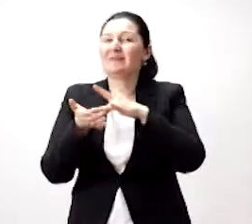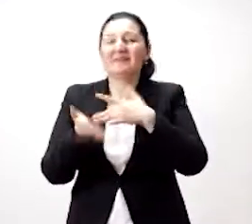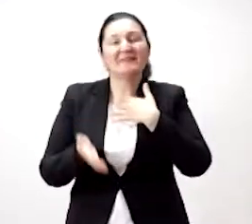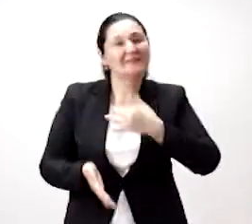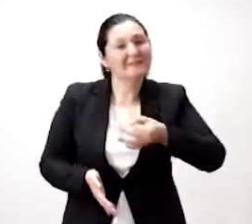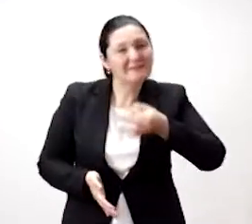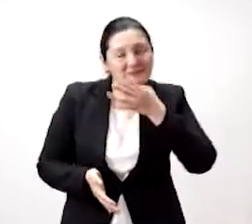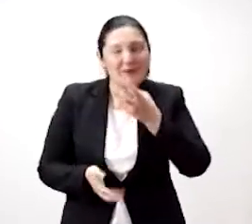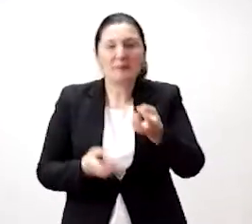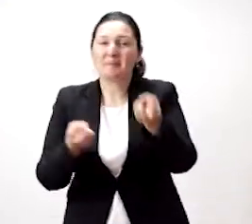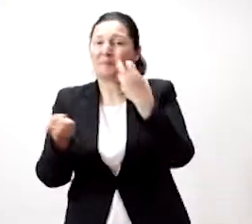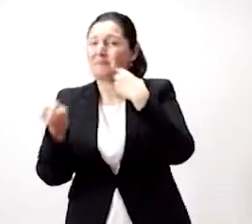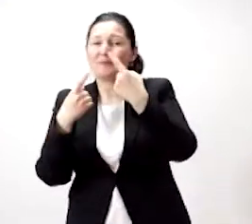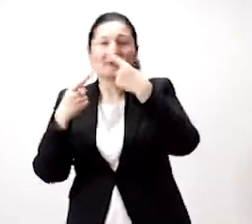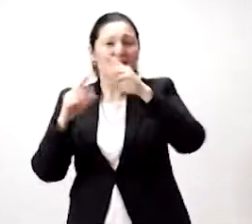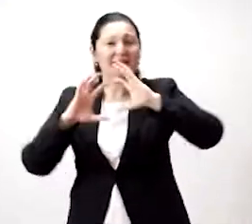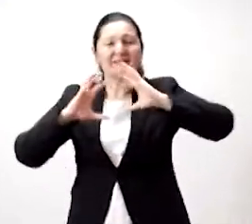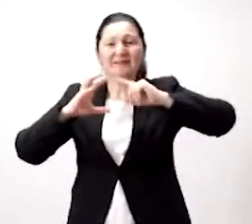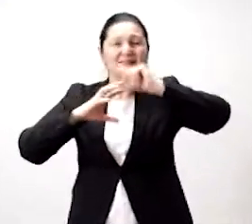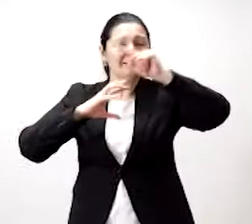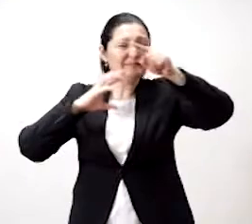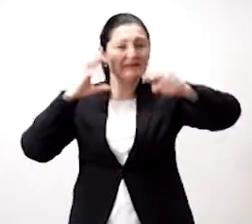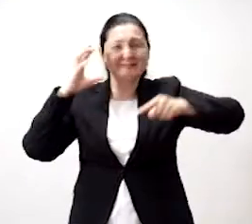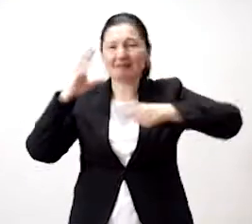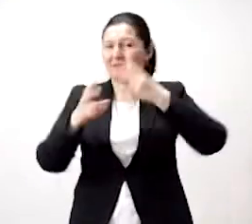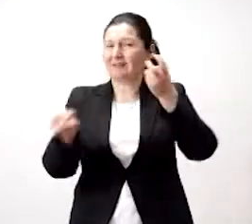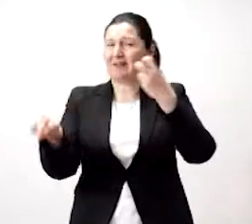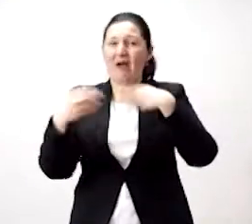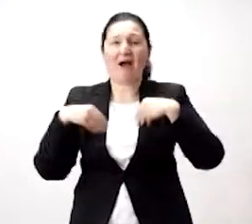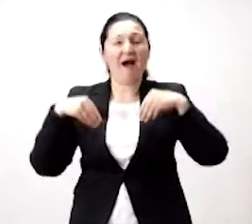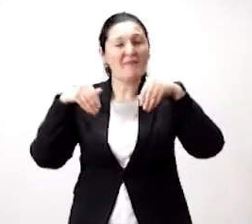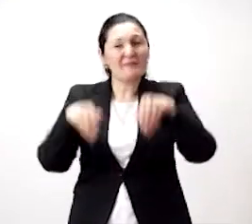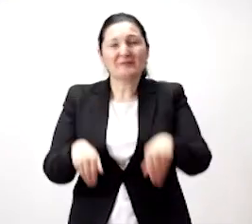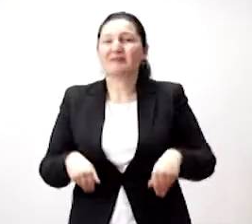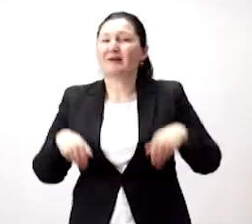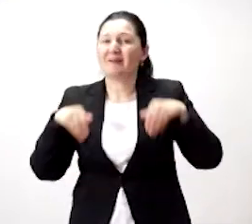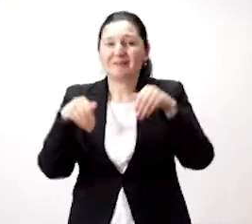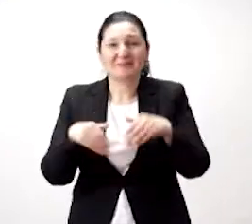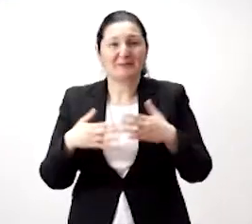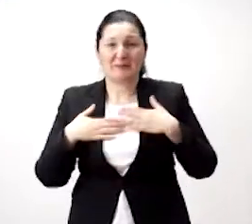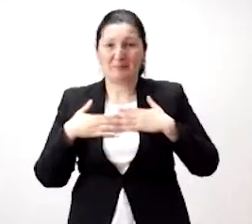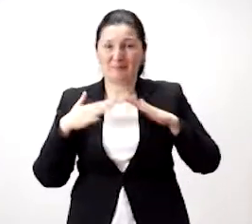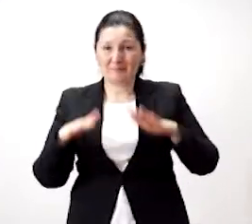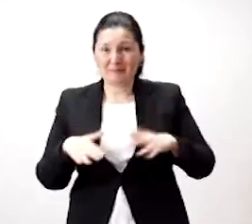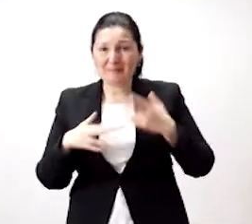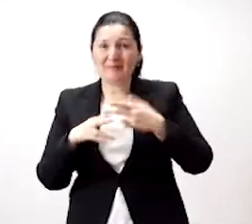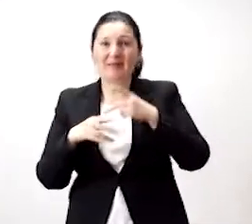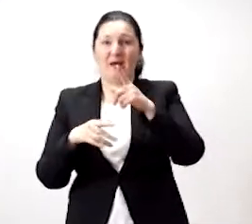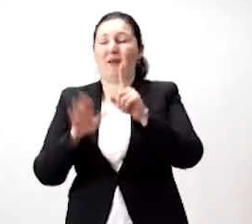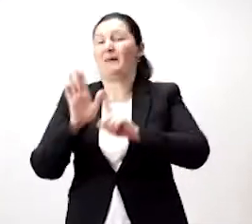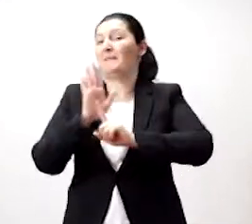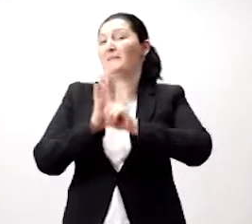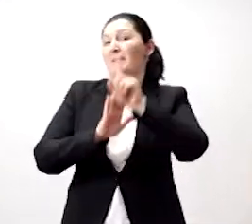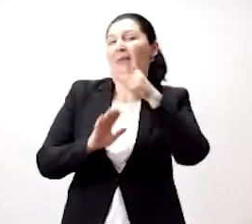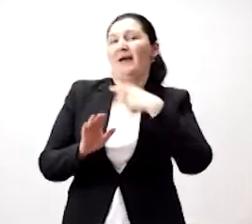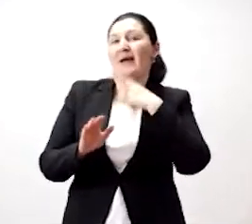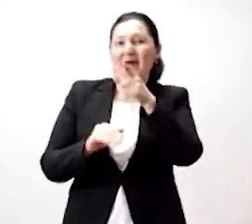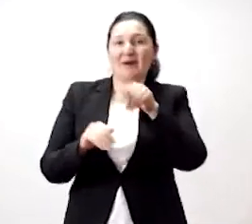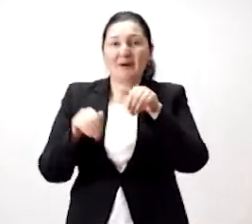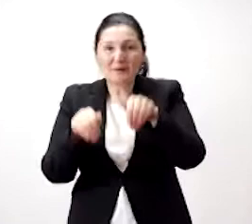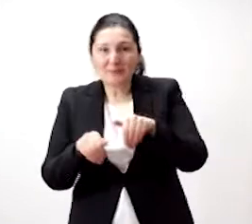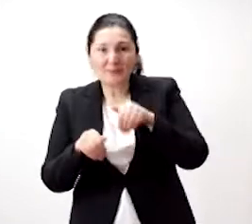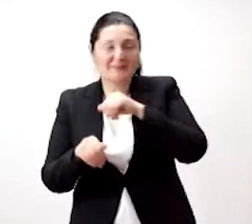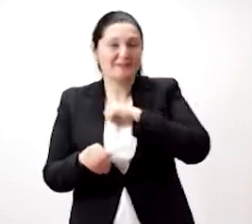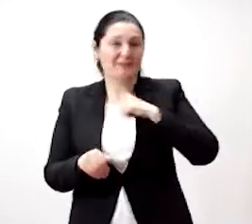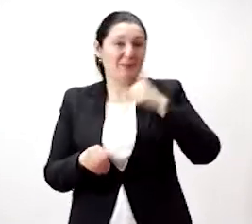سیاهان برای دیدن ما از تمام دنیا می آیند. در استرالیا ما نسبت به آدم کنگرو بیشتر است. باور